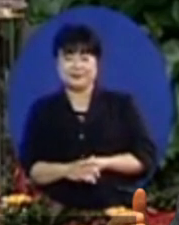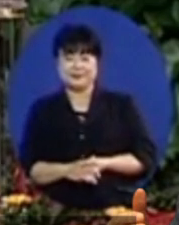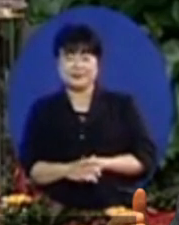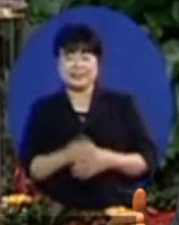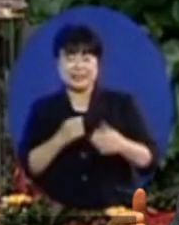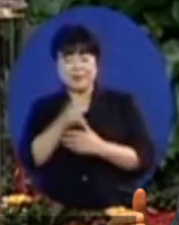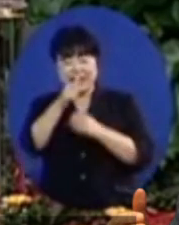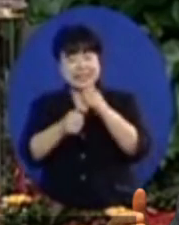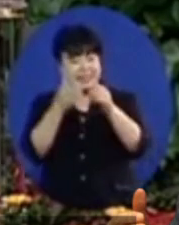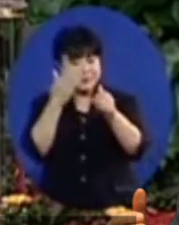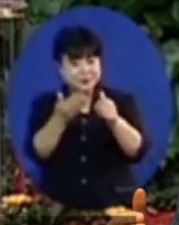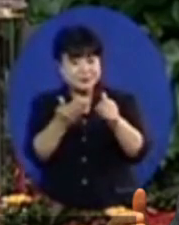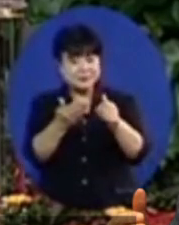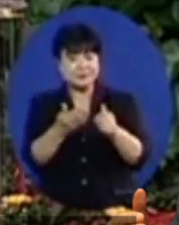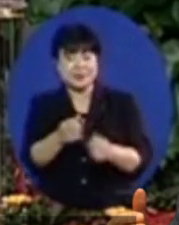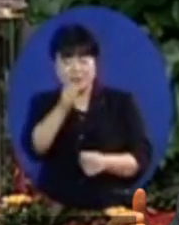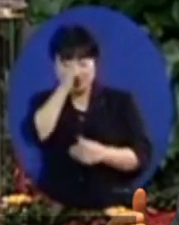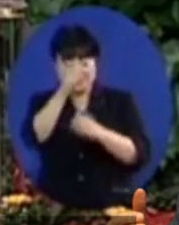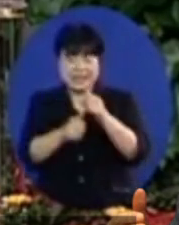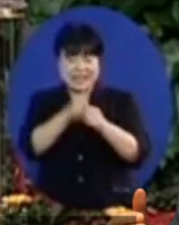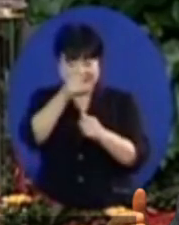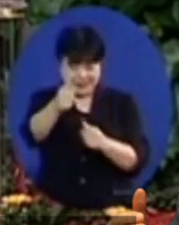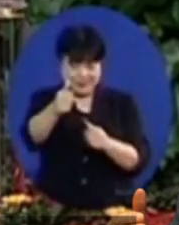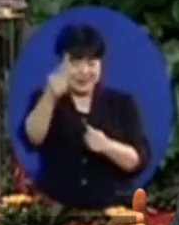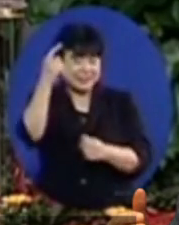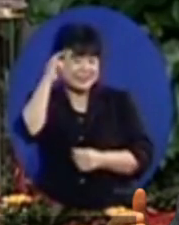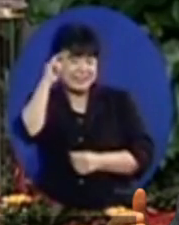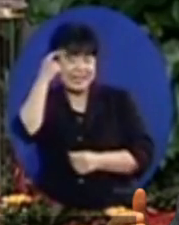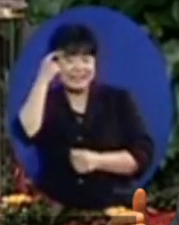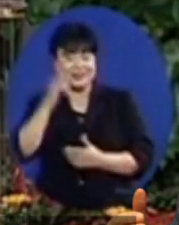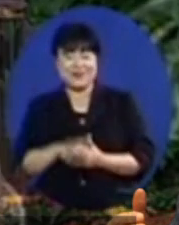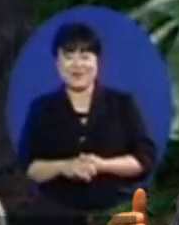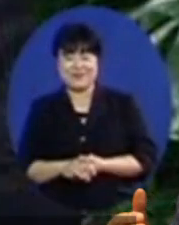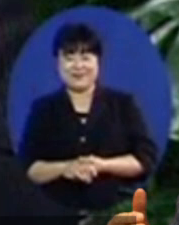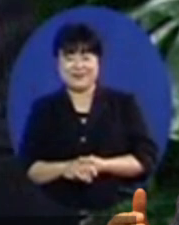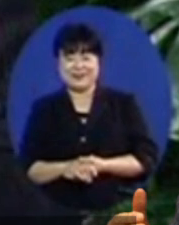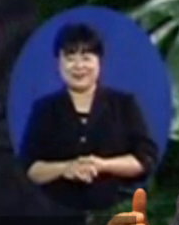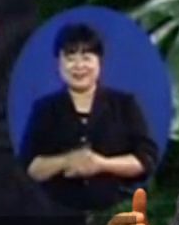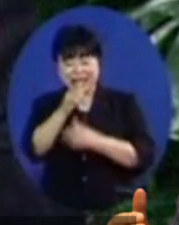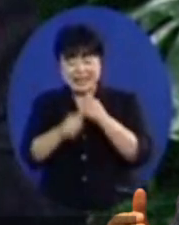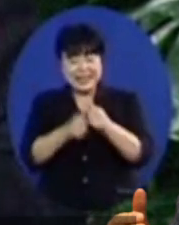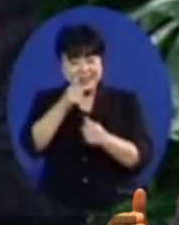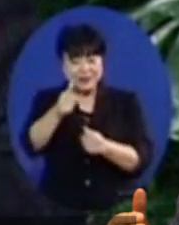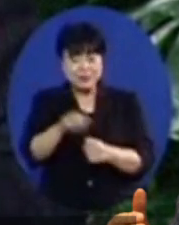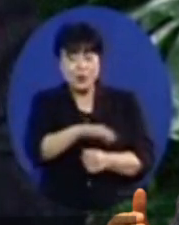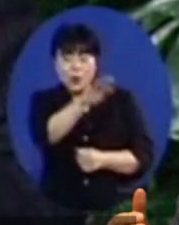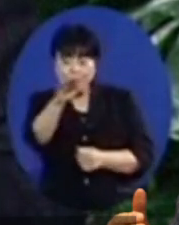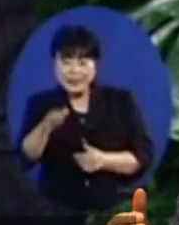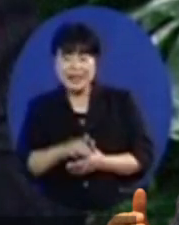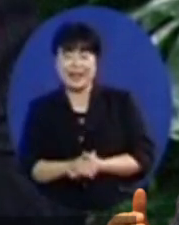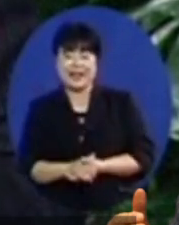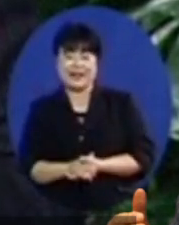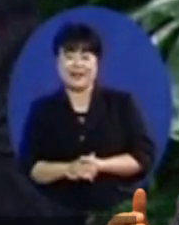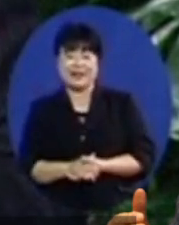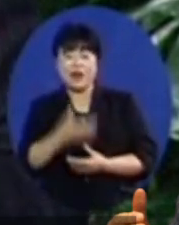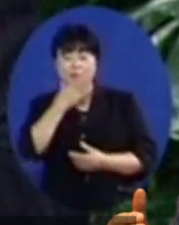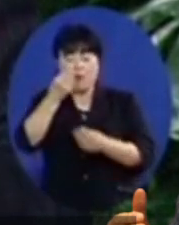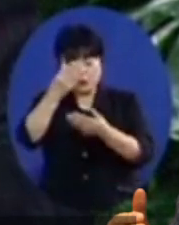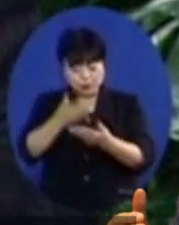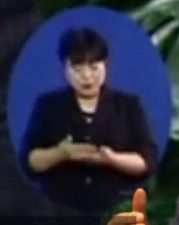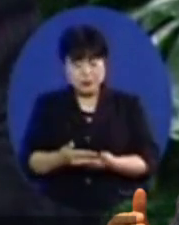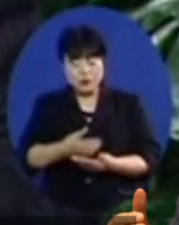그러므로 하나님은 이런 좋은 하나님이라는 것을 늘 생각하시고 그 하나님이 우리 복을 주신다는